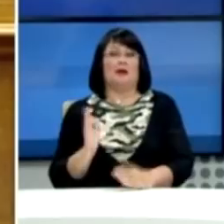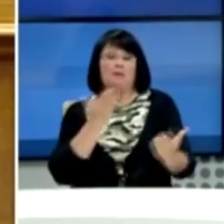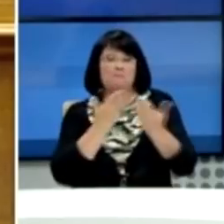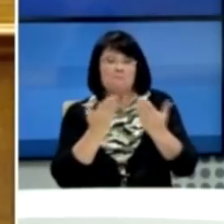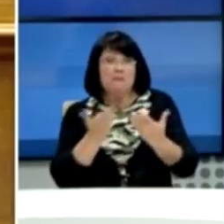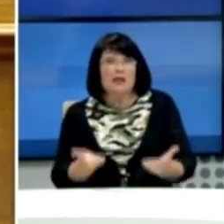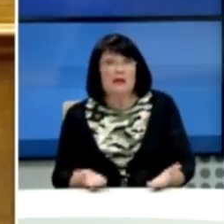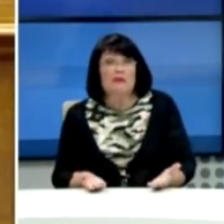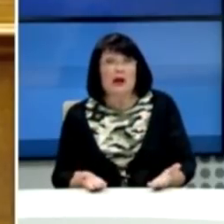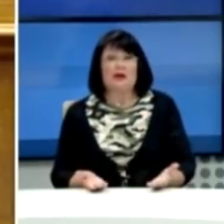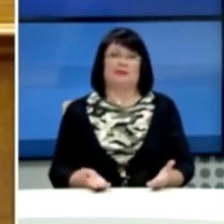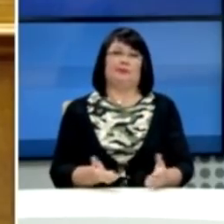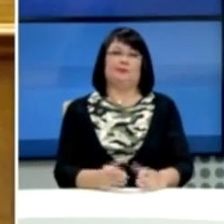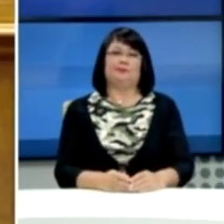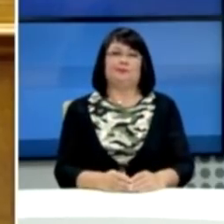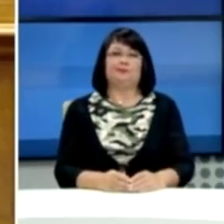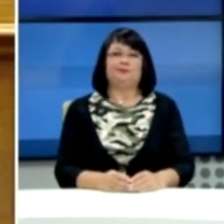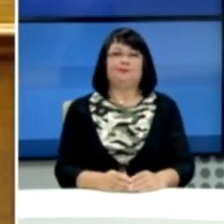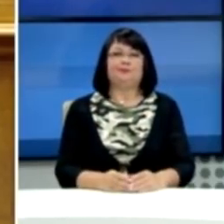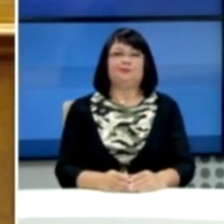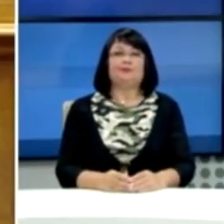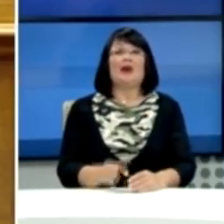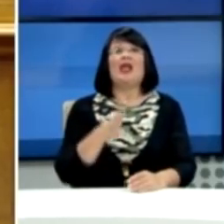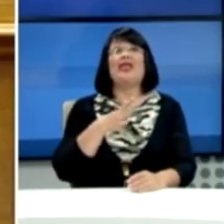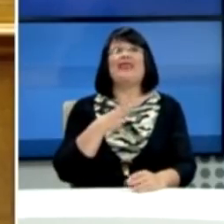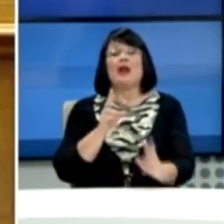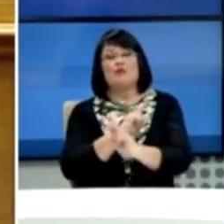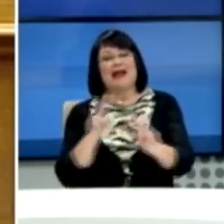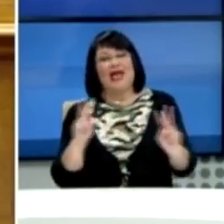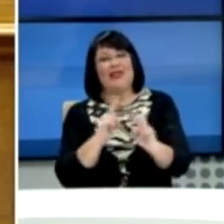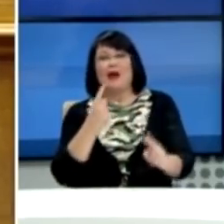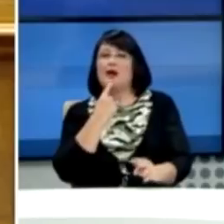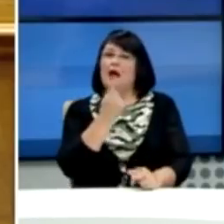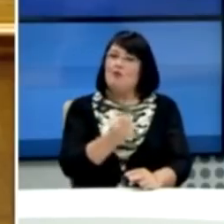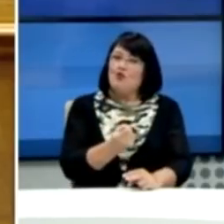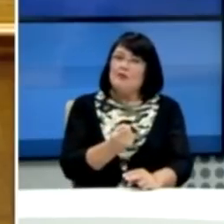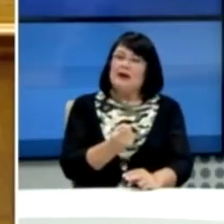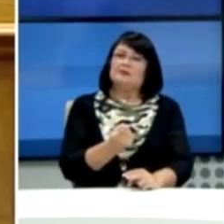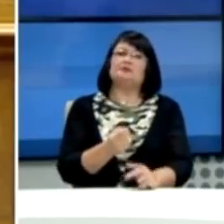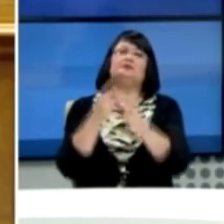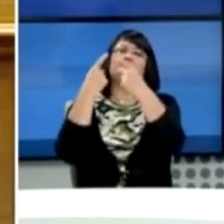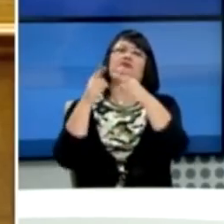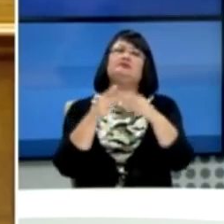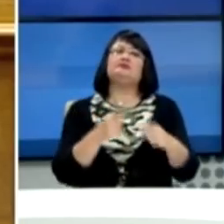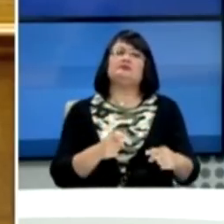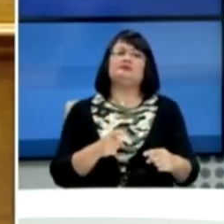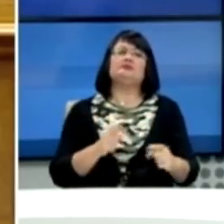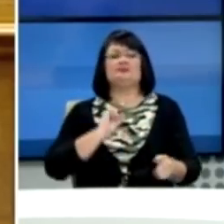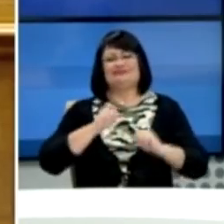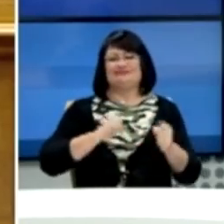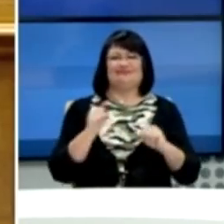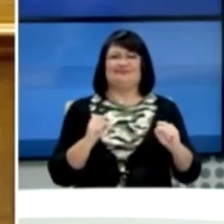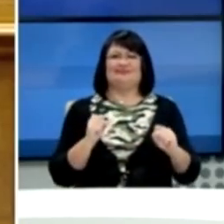δεν εγκλωβίζεται δηλαδή, και σε αυτό θέλουμε να είμαστε ξεκάθαροι εδώ μέσα, σε διάφορες